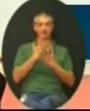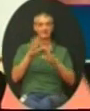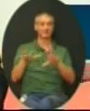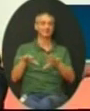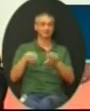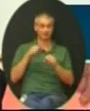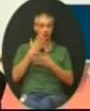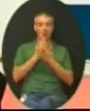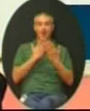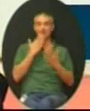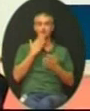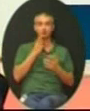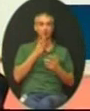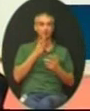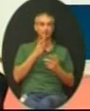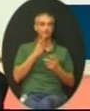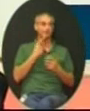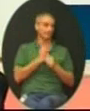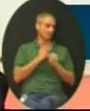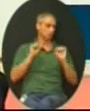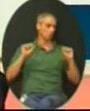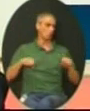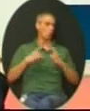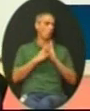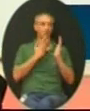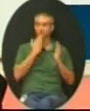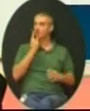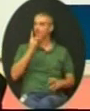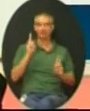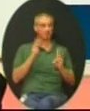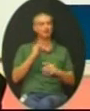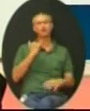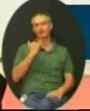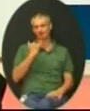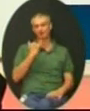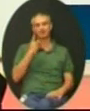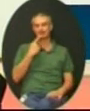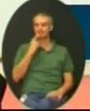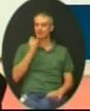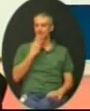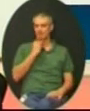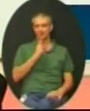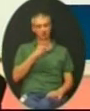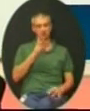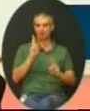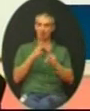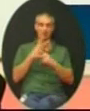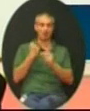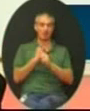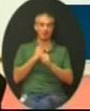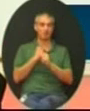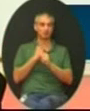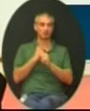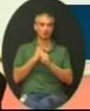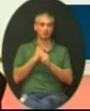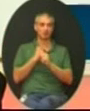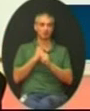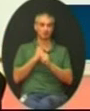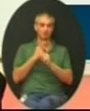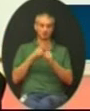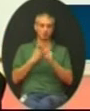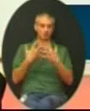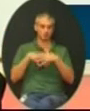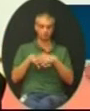שסיפחנו חלק מירושלים. החלנו את החוק הישראלי. אתה לא יכול, כן, זה מילים יפות. אני אומר, אתה לא יכול ליצור איזשהו ייצור